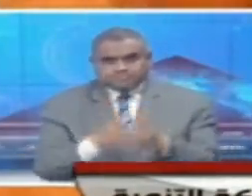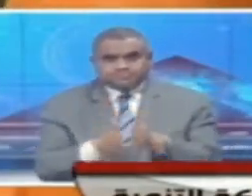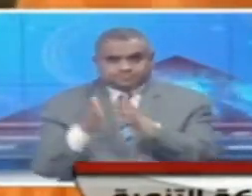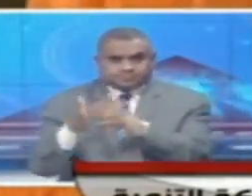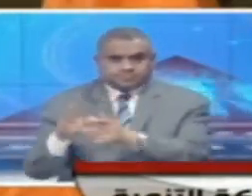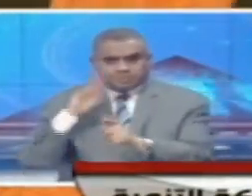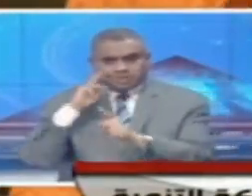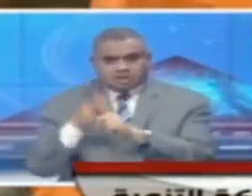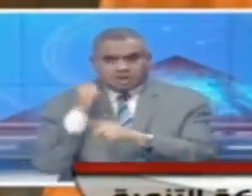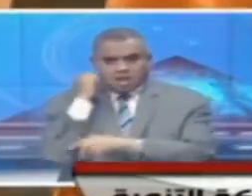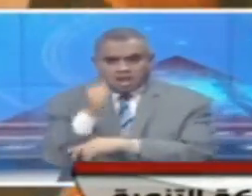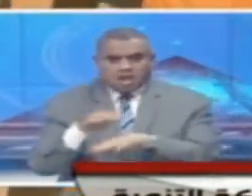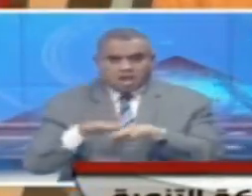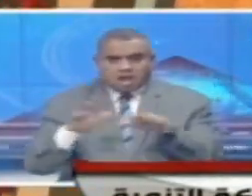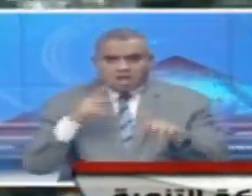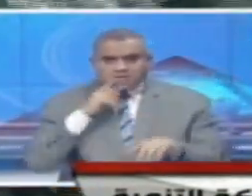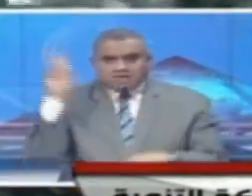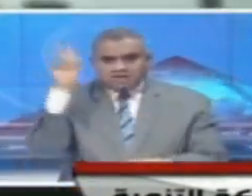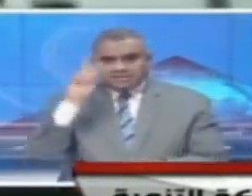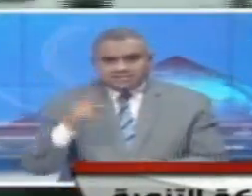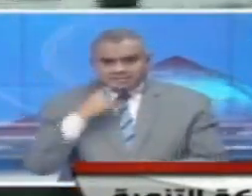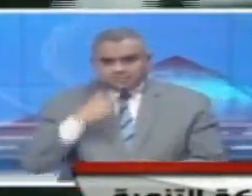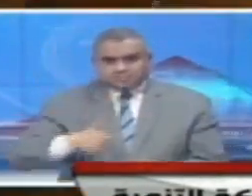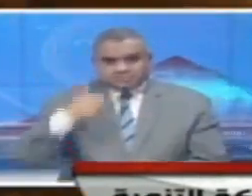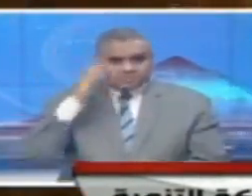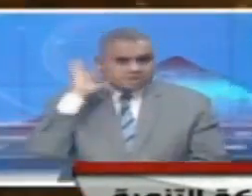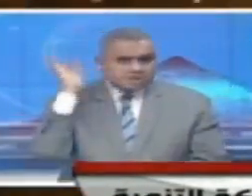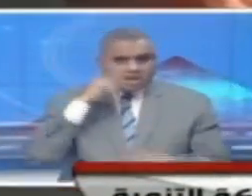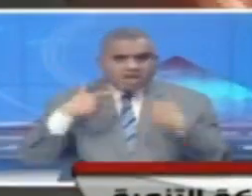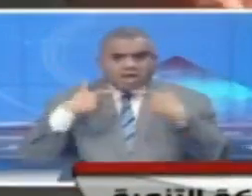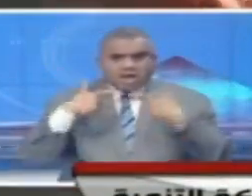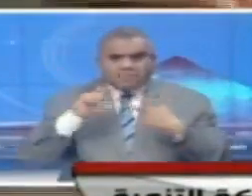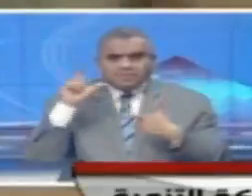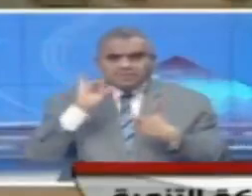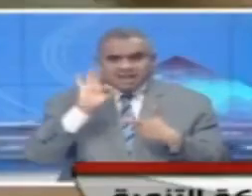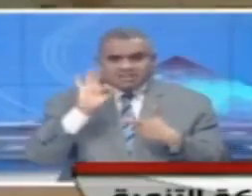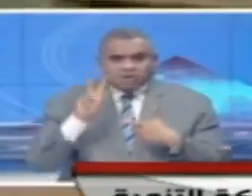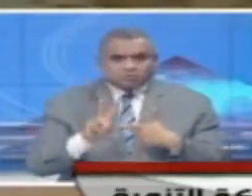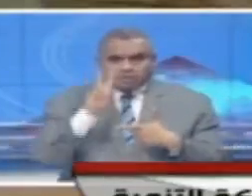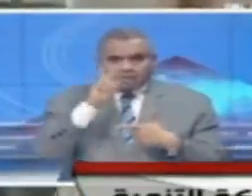سيناء أعظم انتصار عسكري في حرب أكتوبر عام